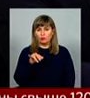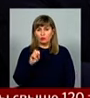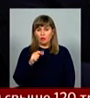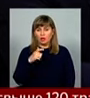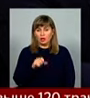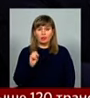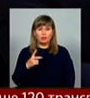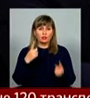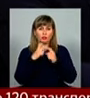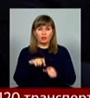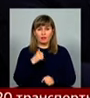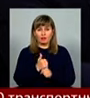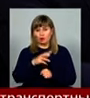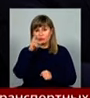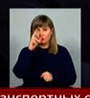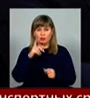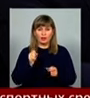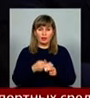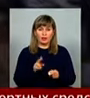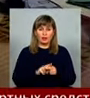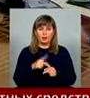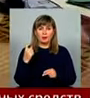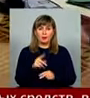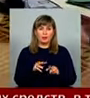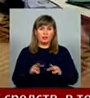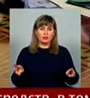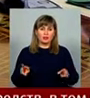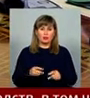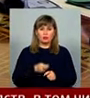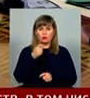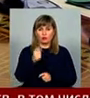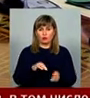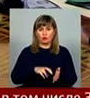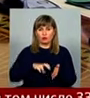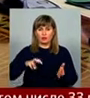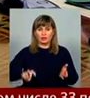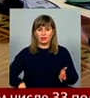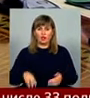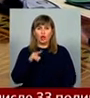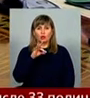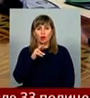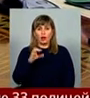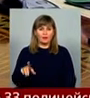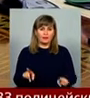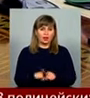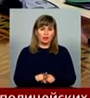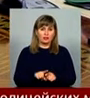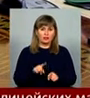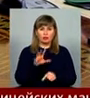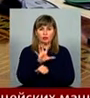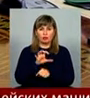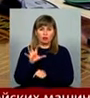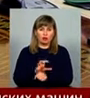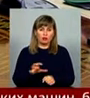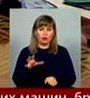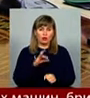Как сообщил глава государства, на фоне происходящего премьер-министр подал прошение об отставке. Касым Жомарт Тоқаев также раскритиковал ход